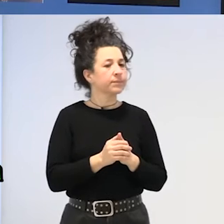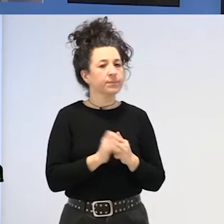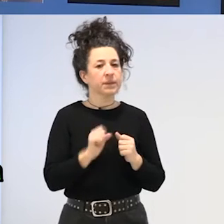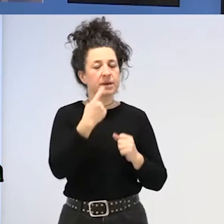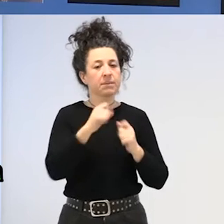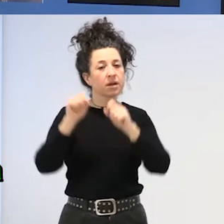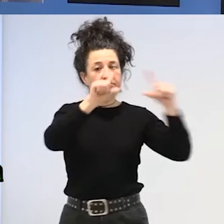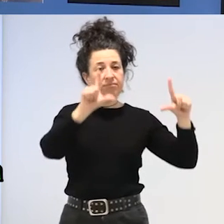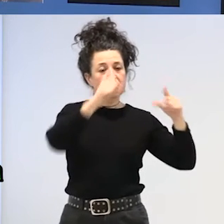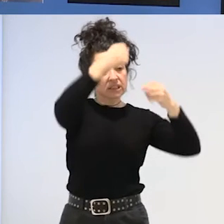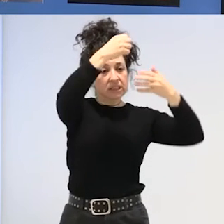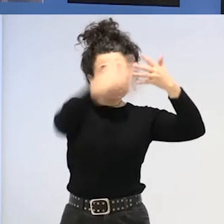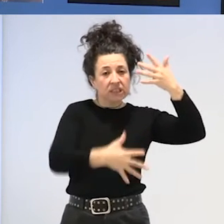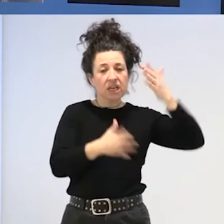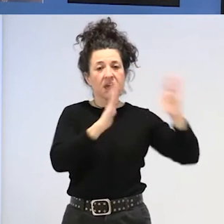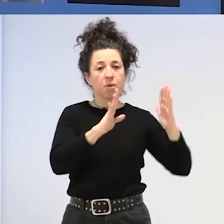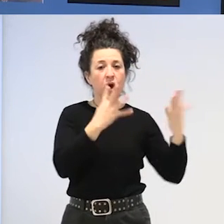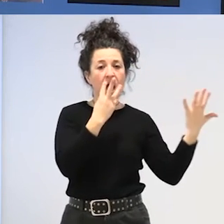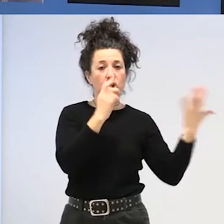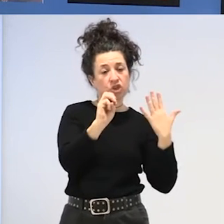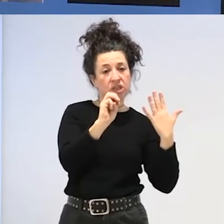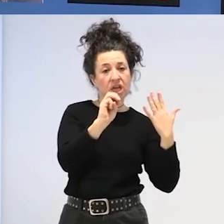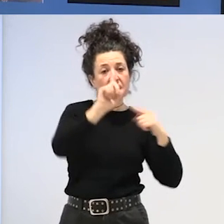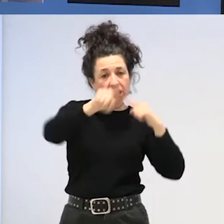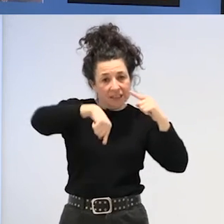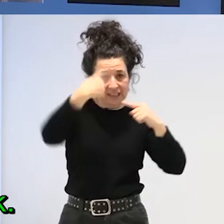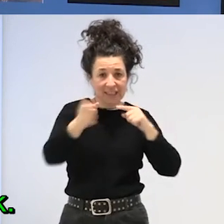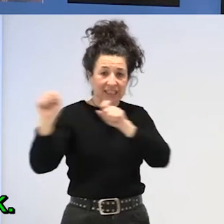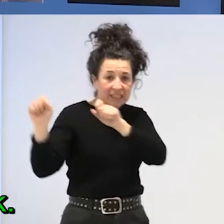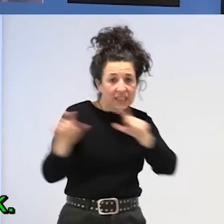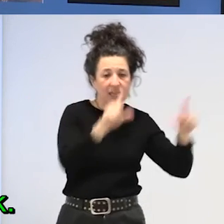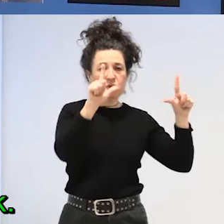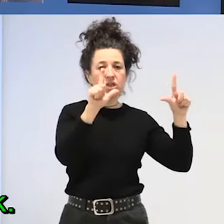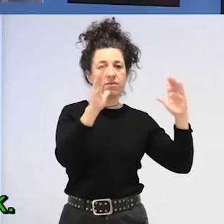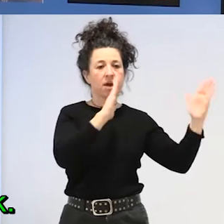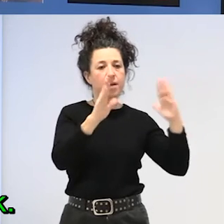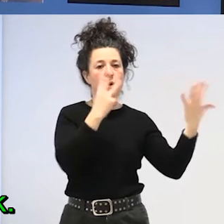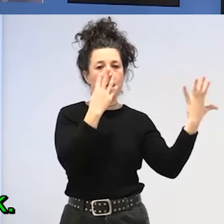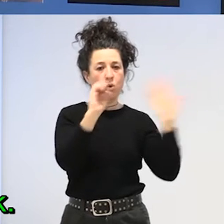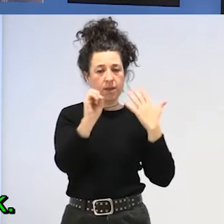da, 80. Hamarkadakoak, eta urrengoak orain ikusiko duzue